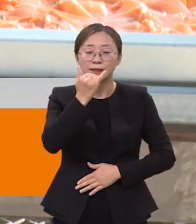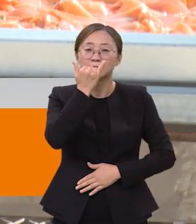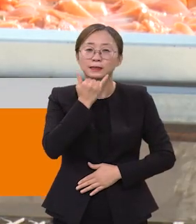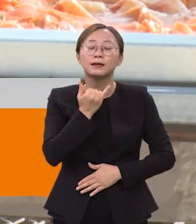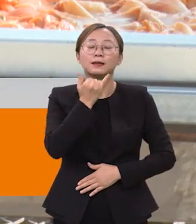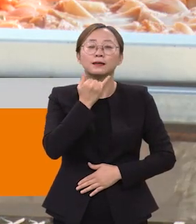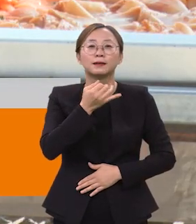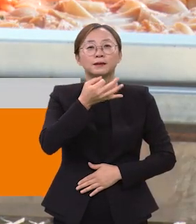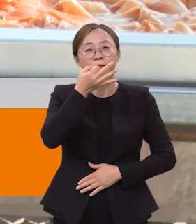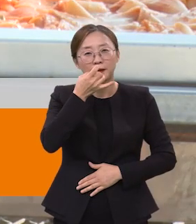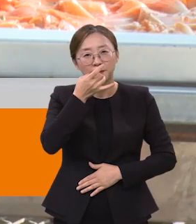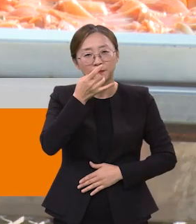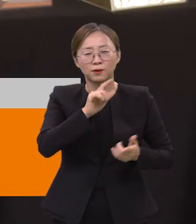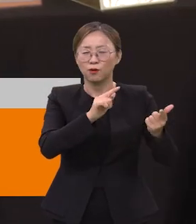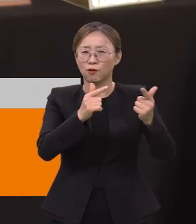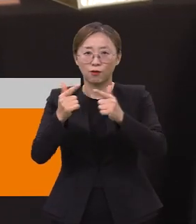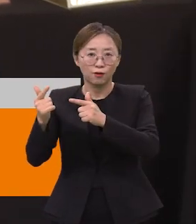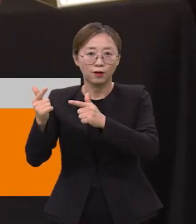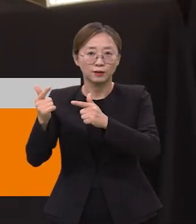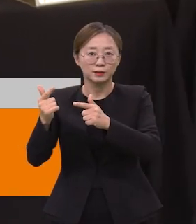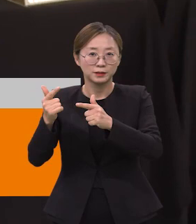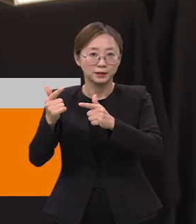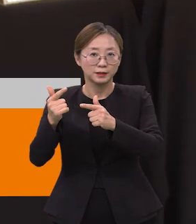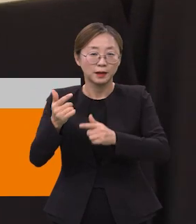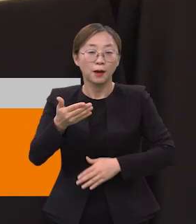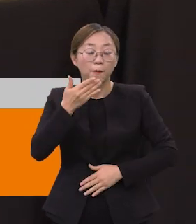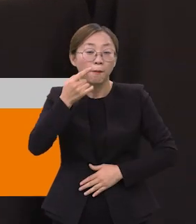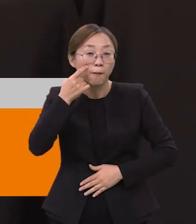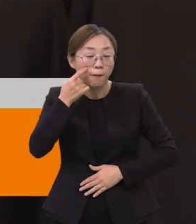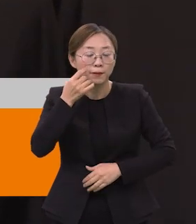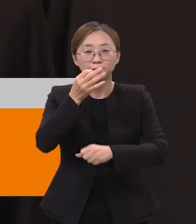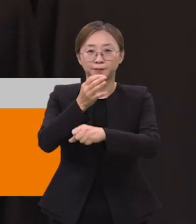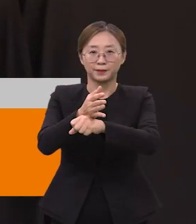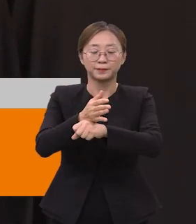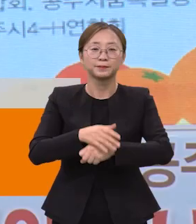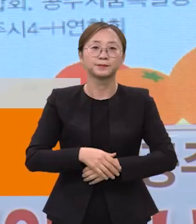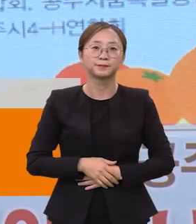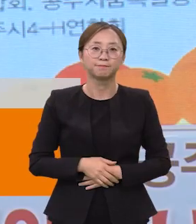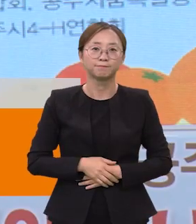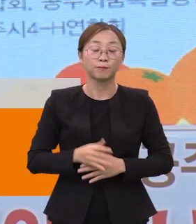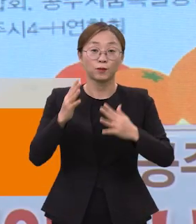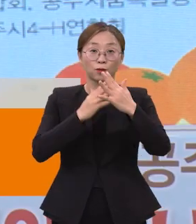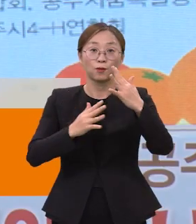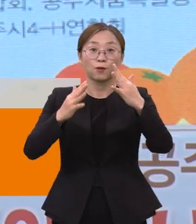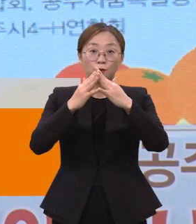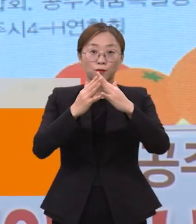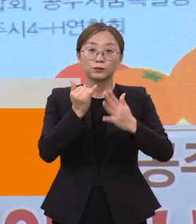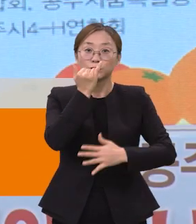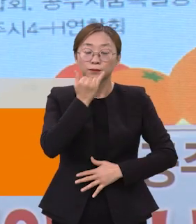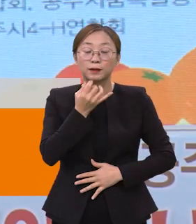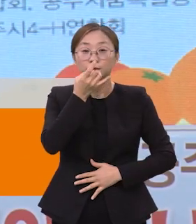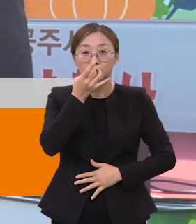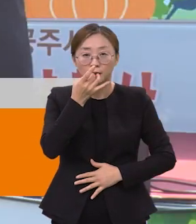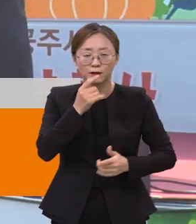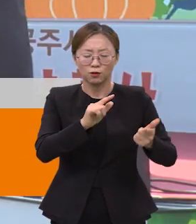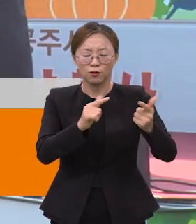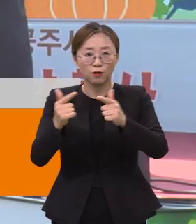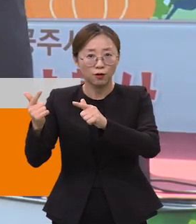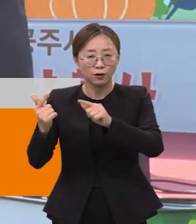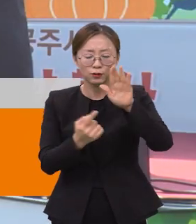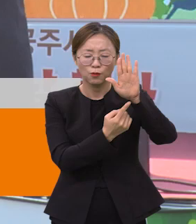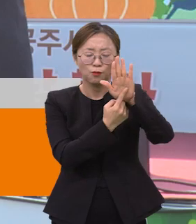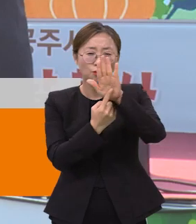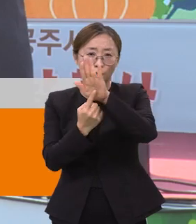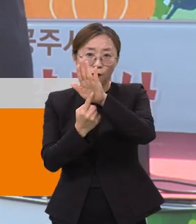농산물을 시식하고 판매할 수 있는 체험 판매존 부스들이 열렸습니다. 우수한 공주 농산물을 홍보하고 소비